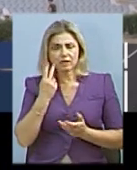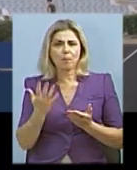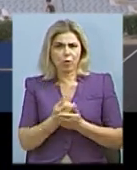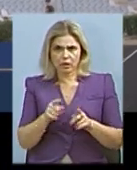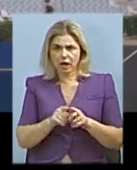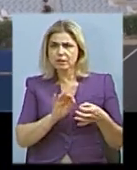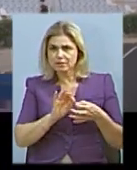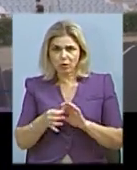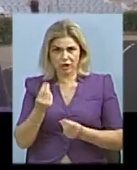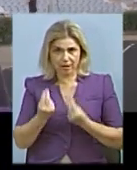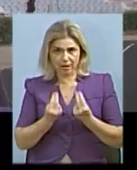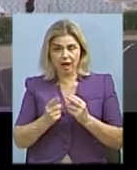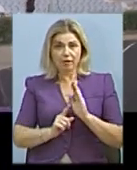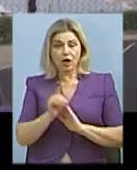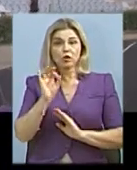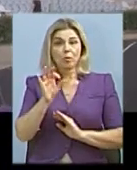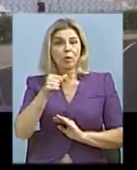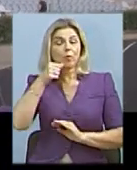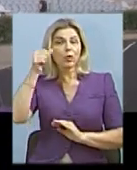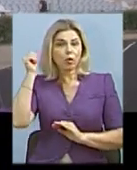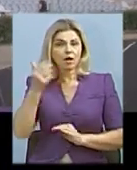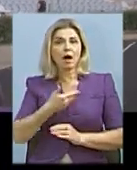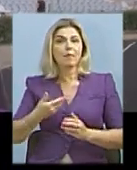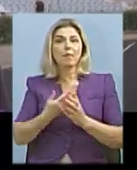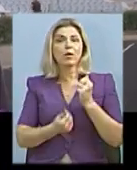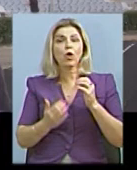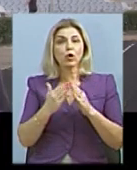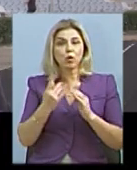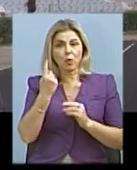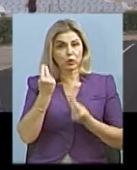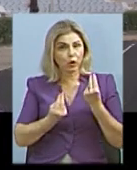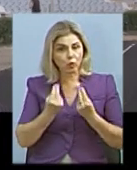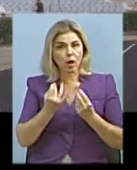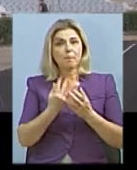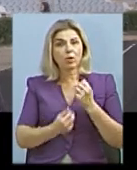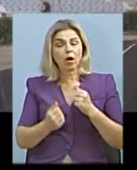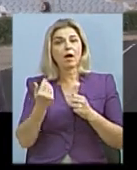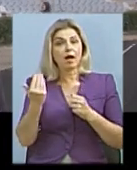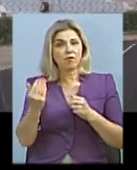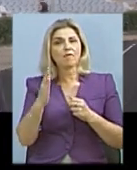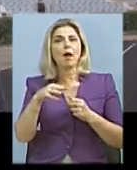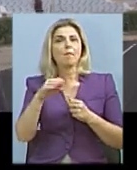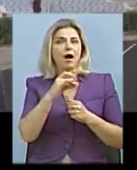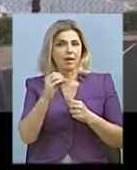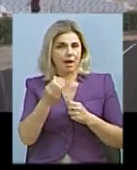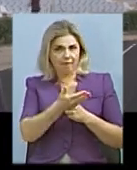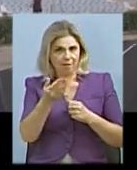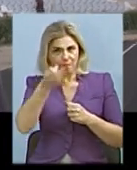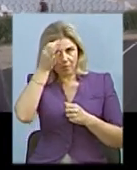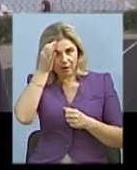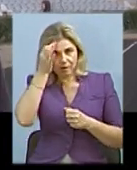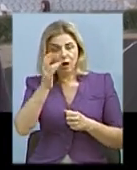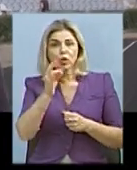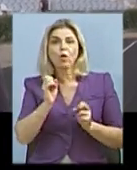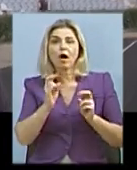ігри. І починаючи з жовтня минулого року, ми програли вдома одну гру. І програли Балканам у травні, ви пам'ятаєте. Ну